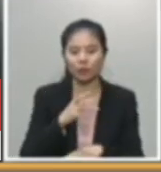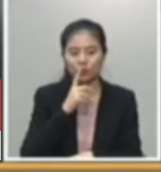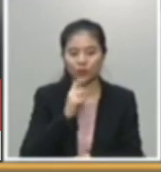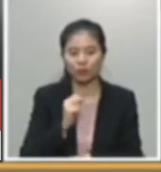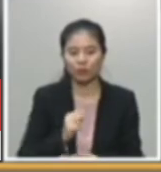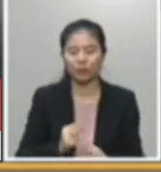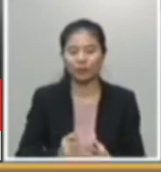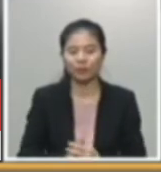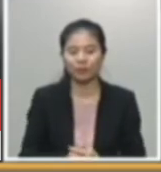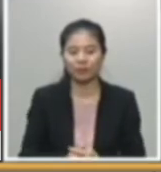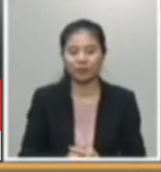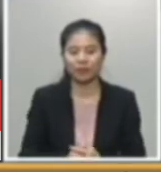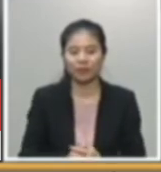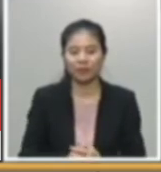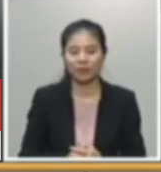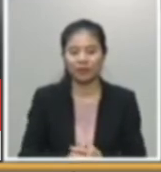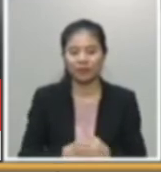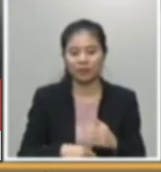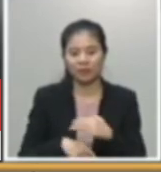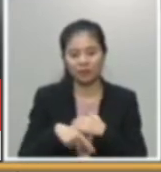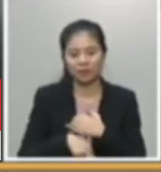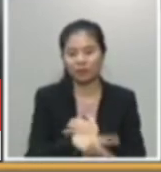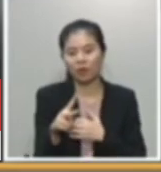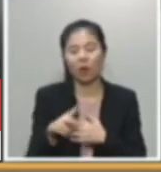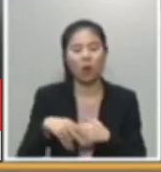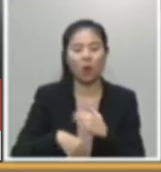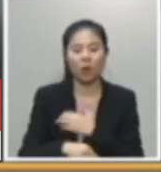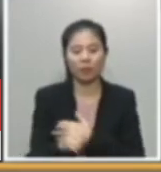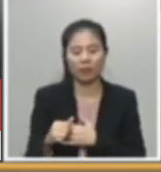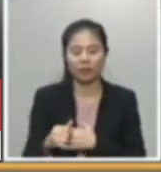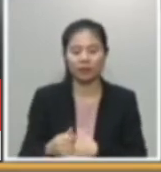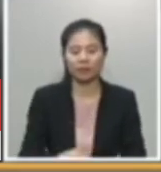ที่ลุกเดินออกไปต่อหน้าต่อตาค่ะ